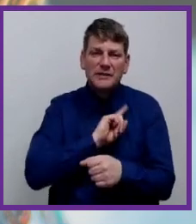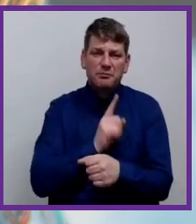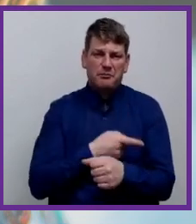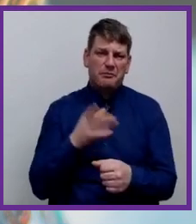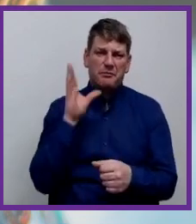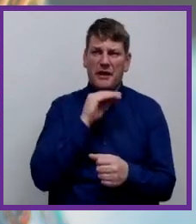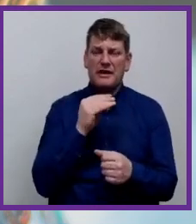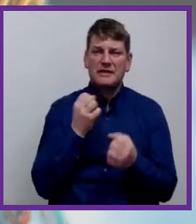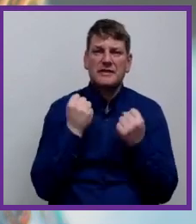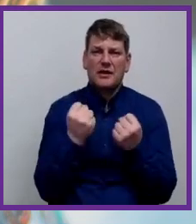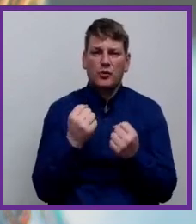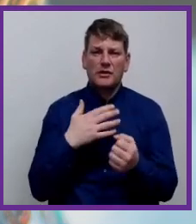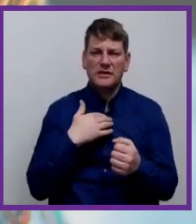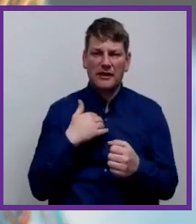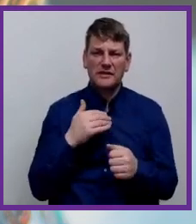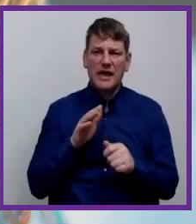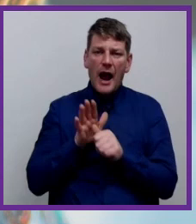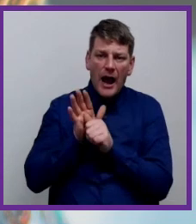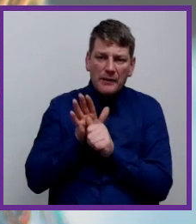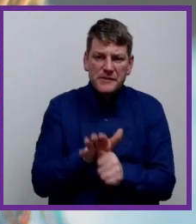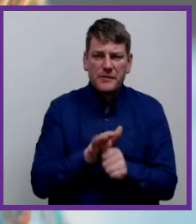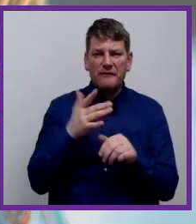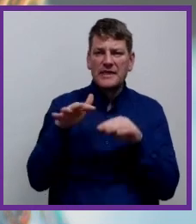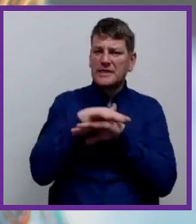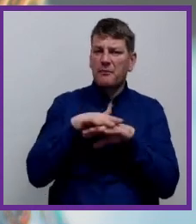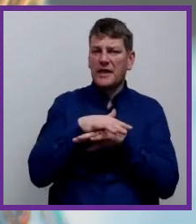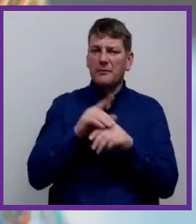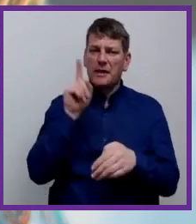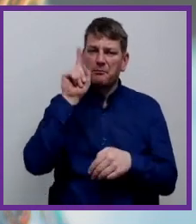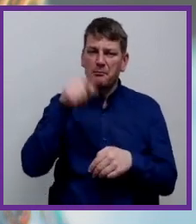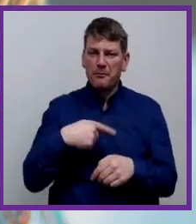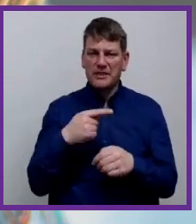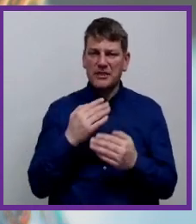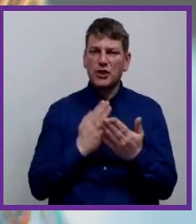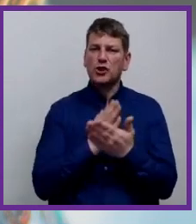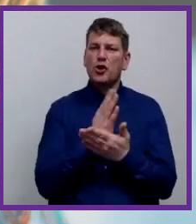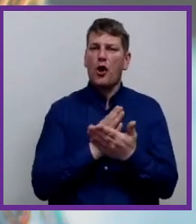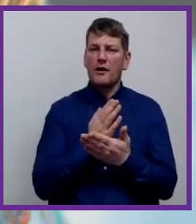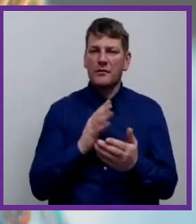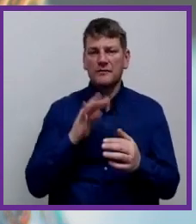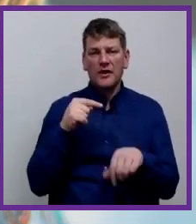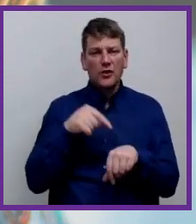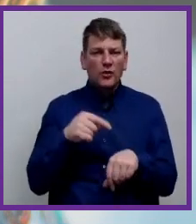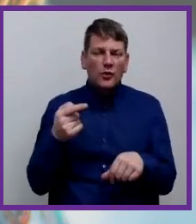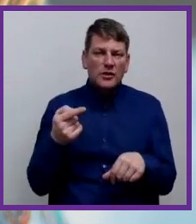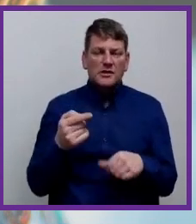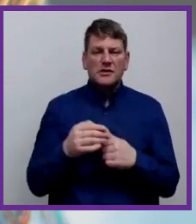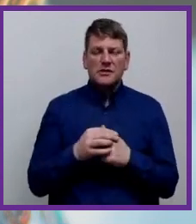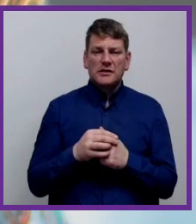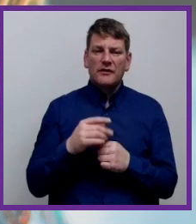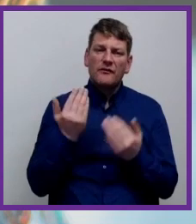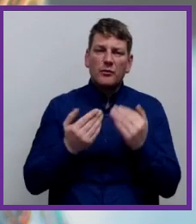saturēt tās savas apspiestās vai sabiedrībā pieprasītās tādas normas vai jūtas un arī varbūt